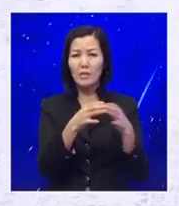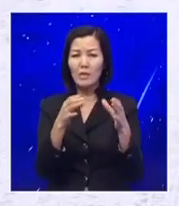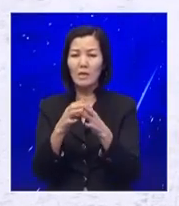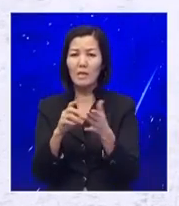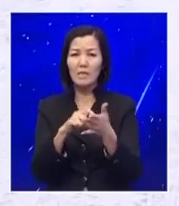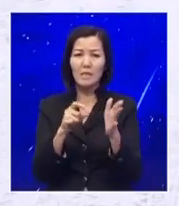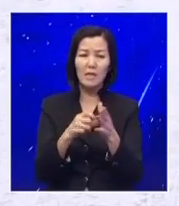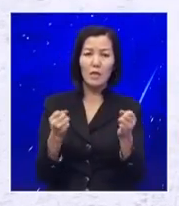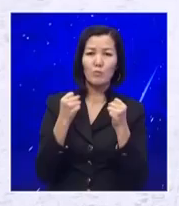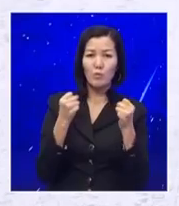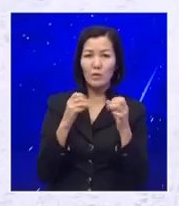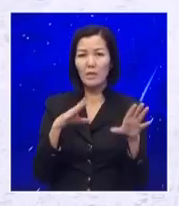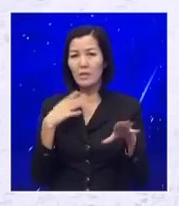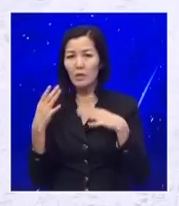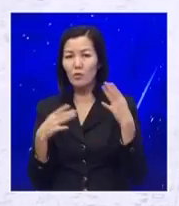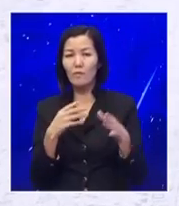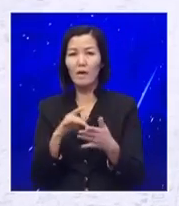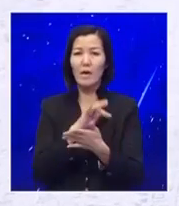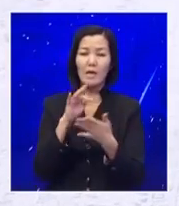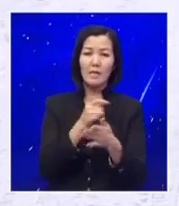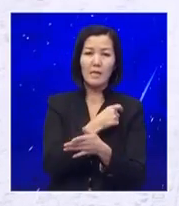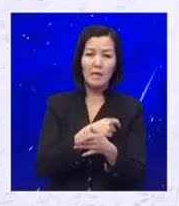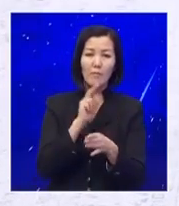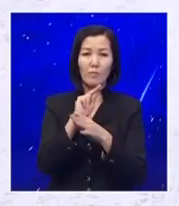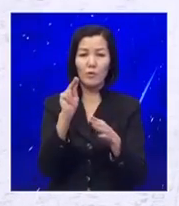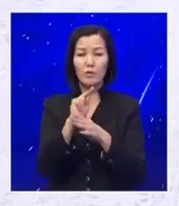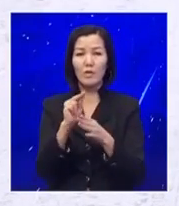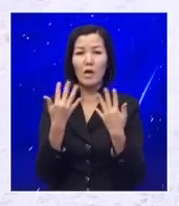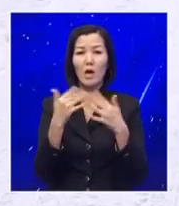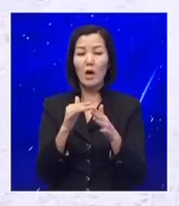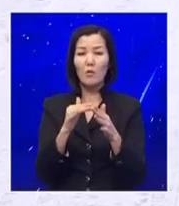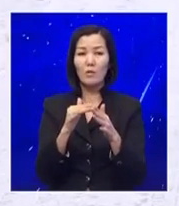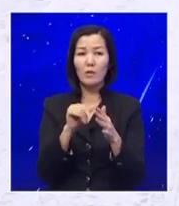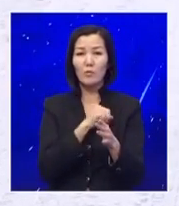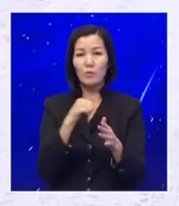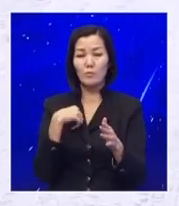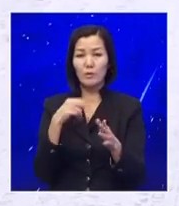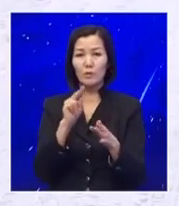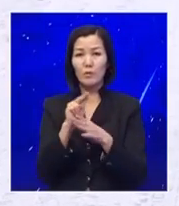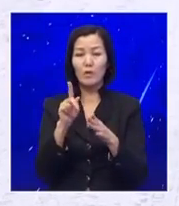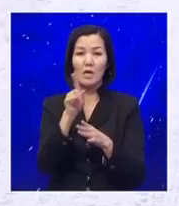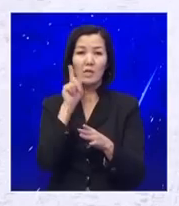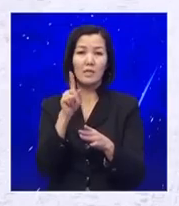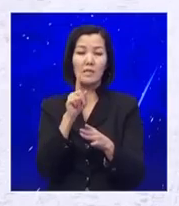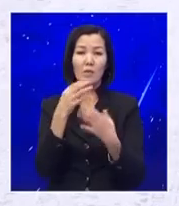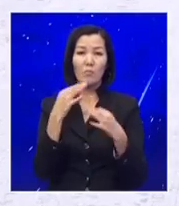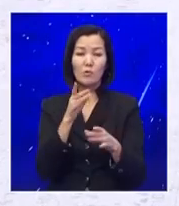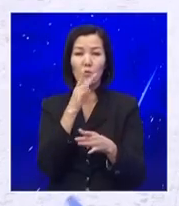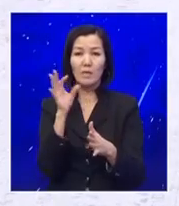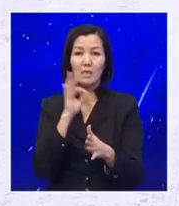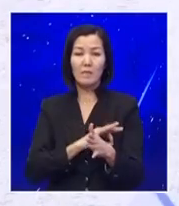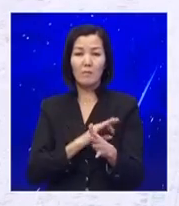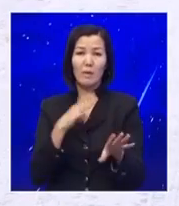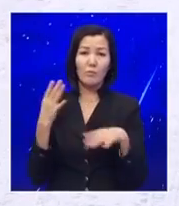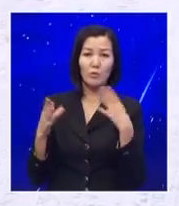залда спорт залдар, тренерлер қаладан келіп мысалы берсе де, болмаса ауылдан шықса да мысалы жастарымыз сол жерде жаңағы